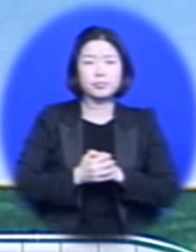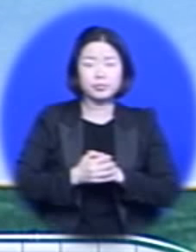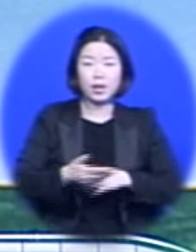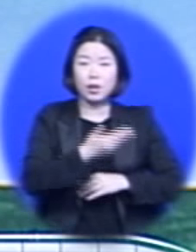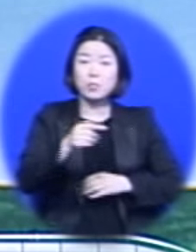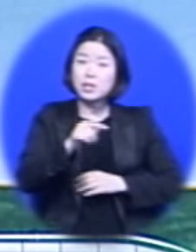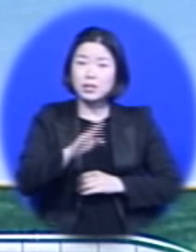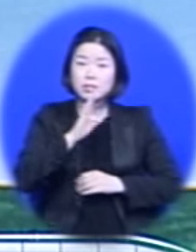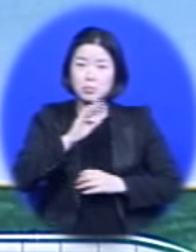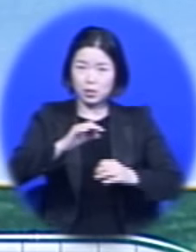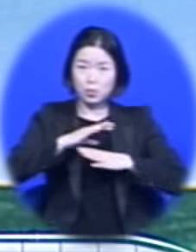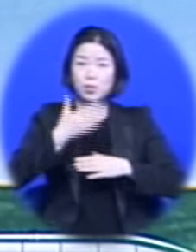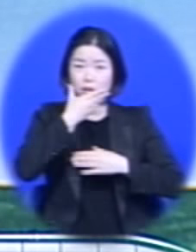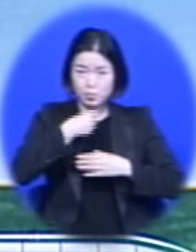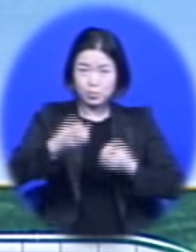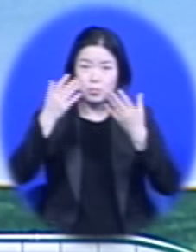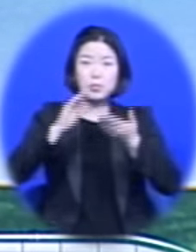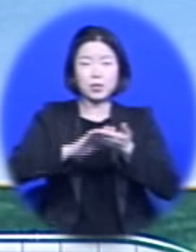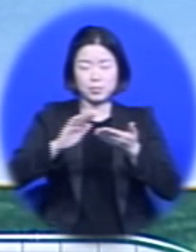여러분, 이건 정말 놀라운 축복입니다.